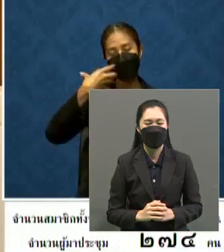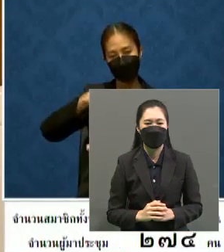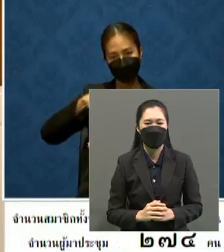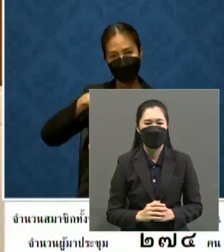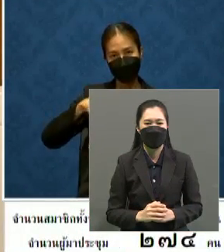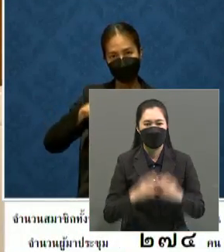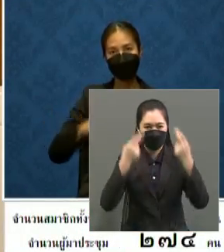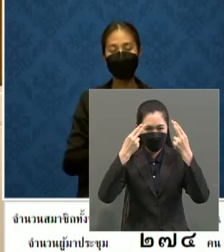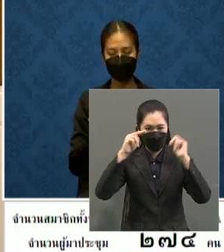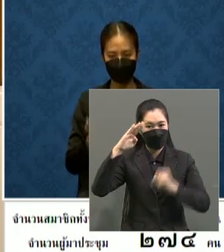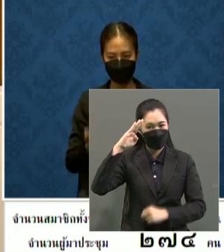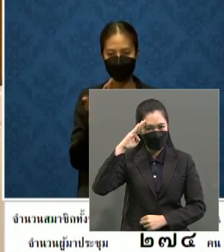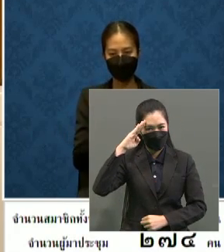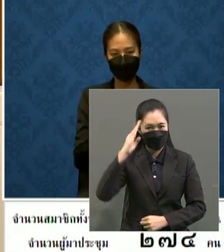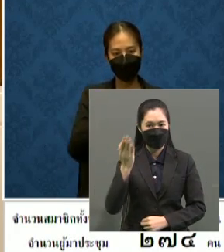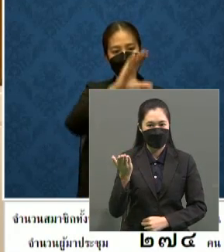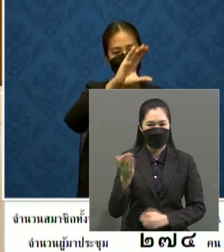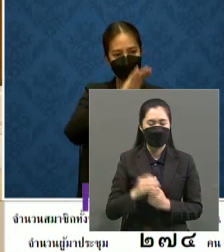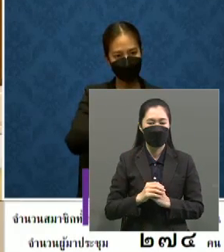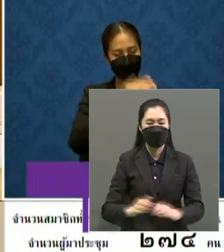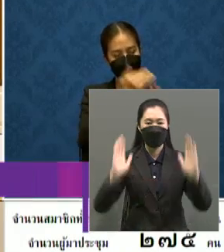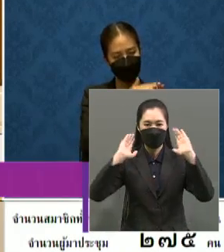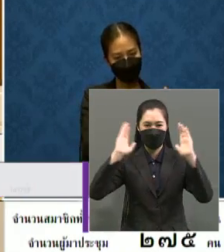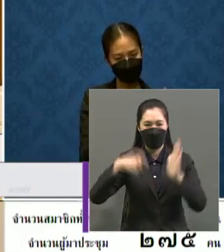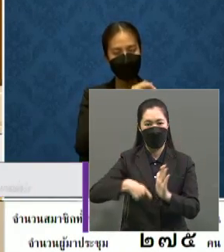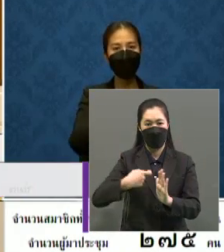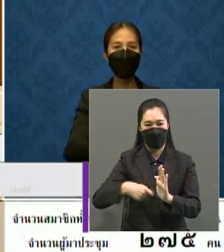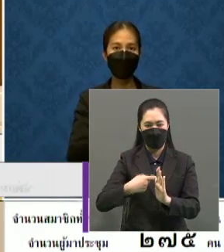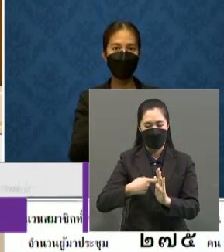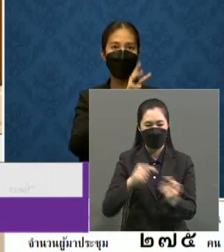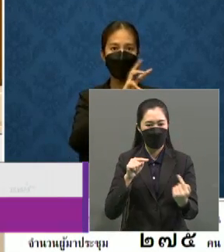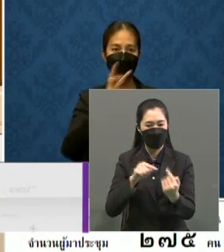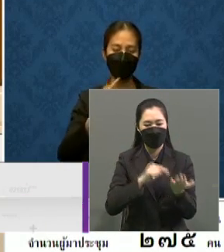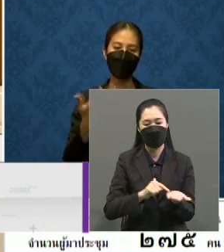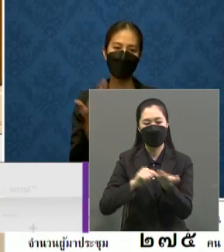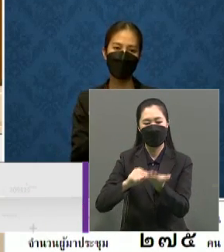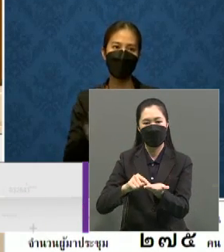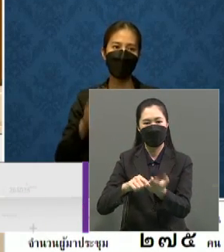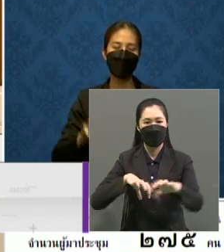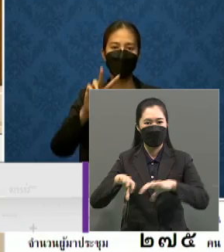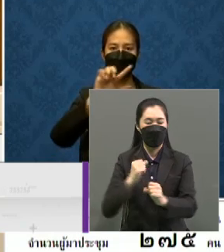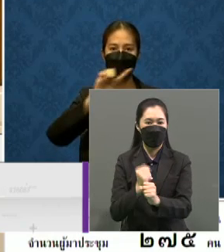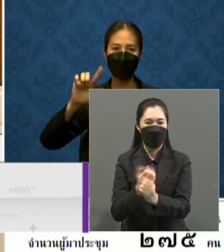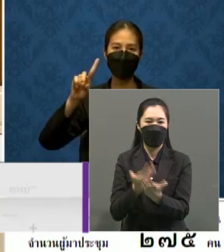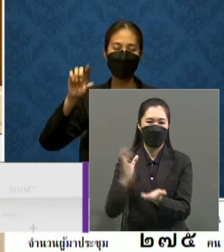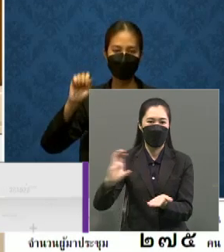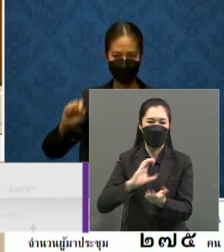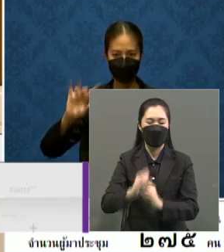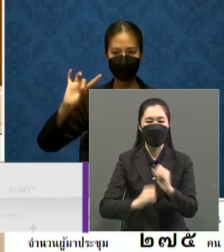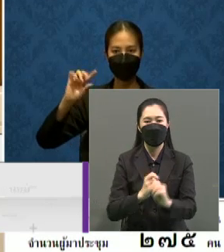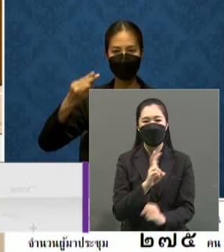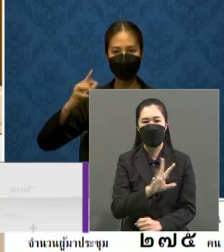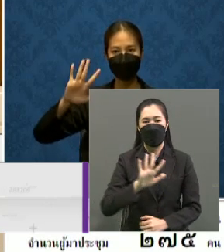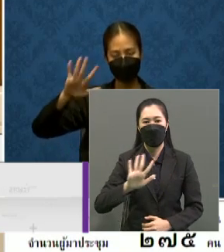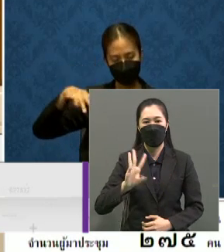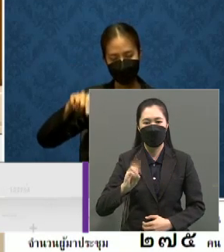พลเอกประยุทธ์จันทร์โอชานายกรัฐมนตรีค่ะแถลงเหตุผลต่อการเสนอร่างการจัดทำงบประมาณรายจ่ายประจำปี